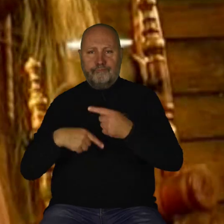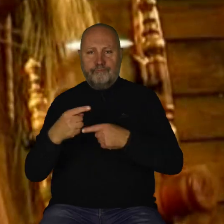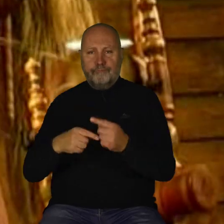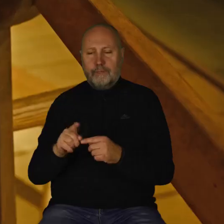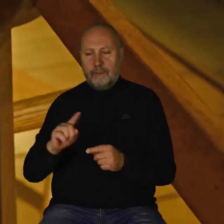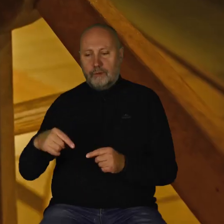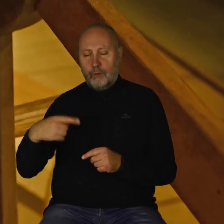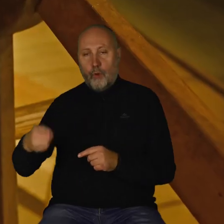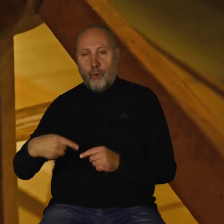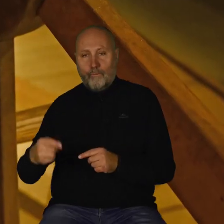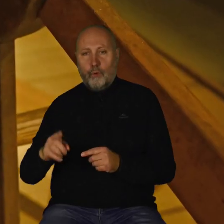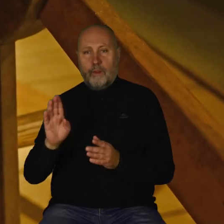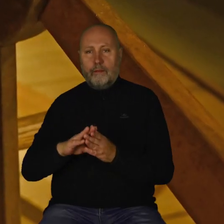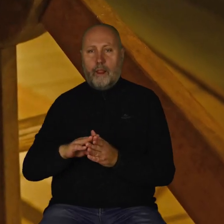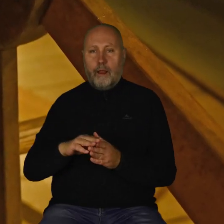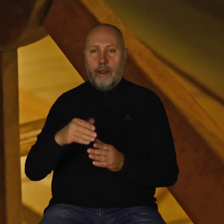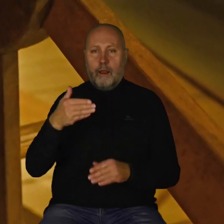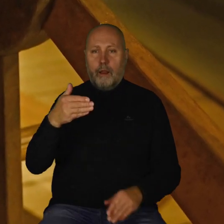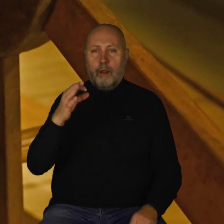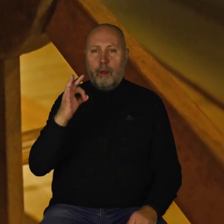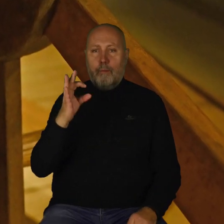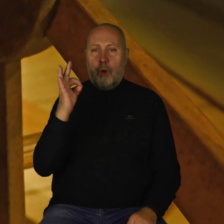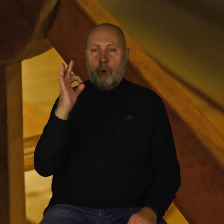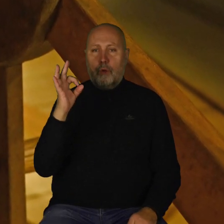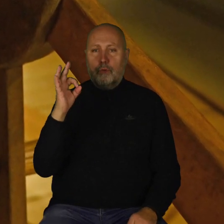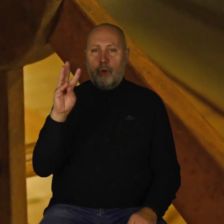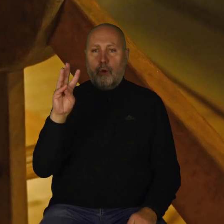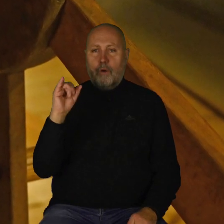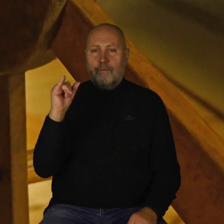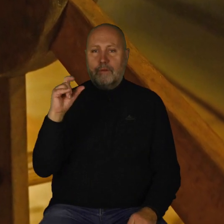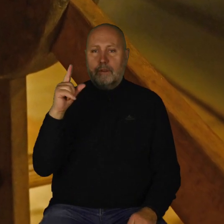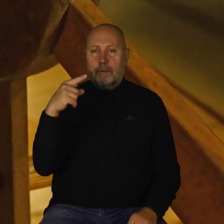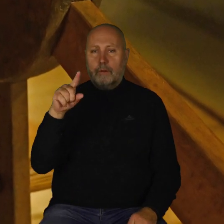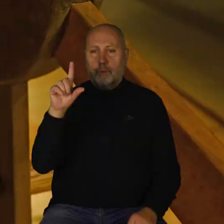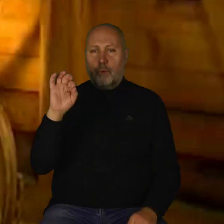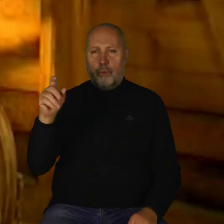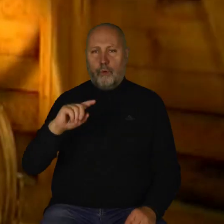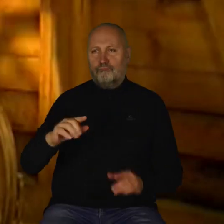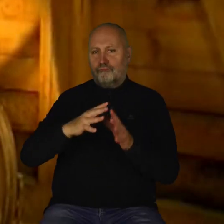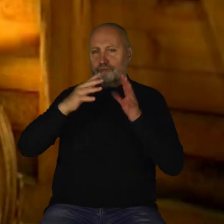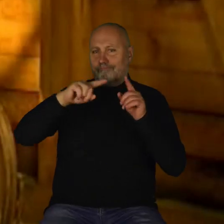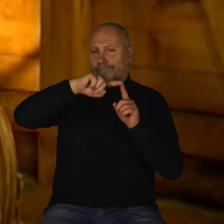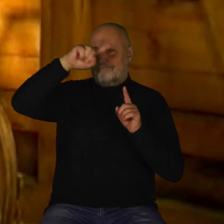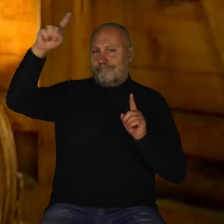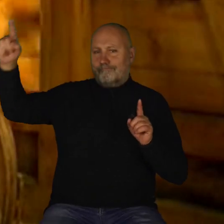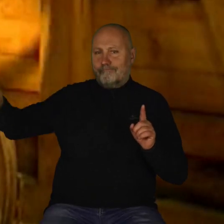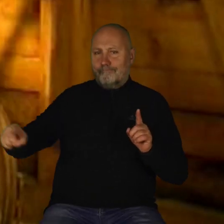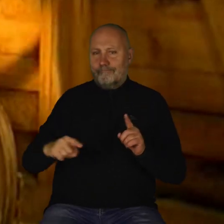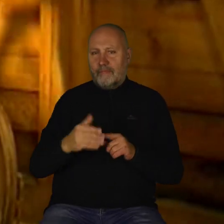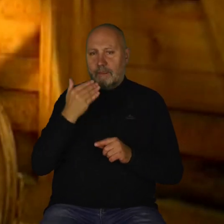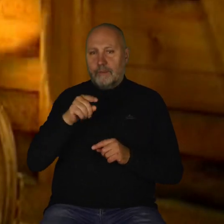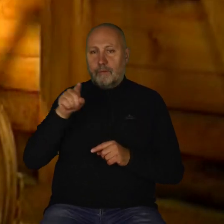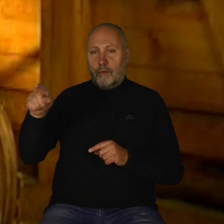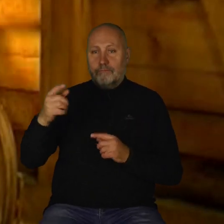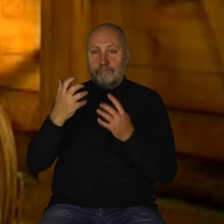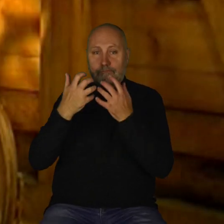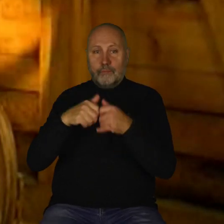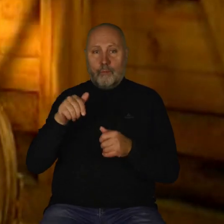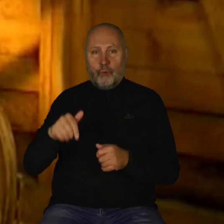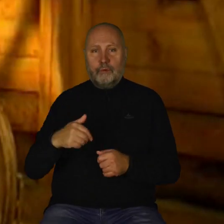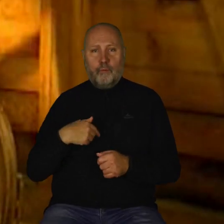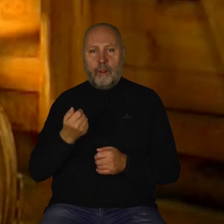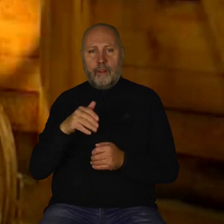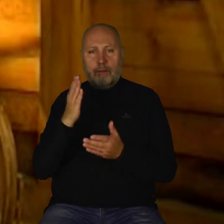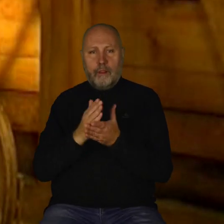uprzężą SK kołowrotka na motowidło dzięki temu urządzeniu można było nie